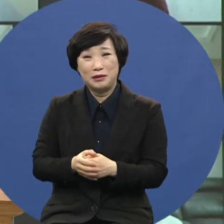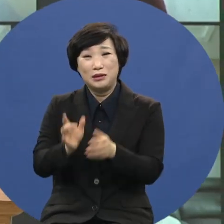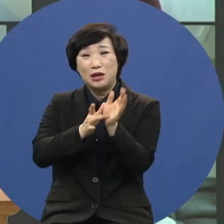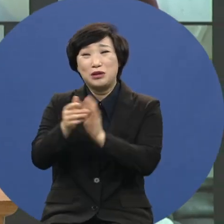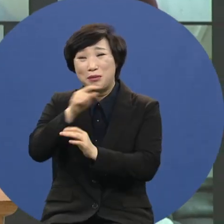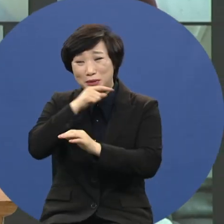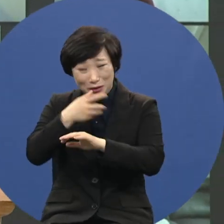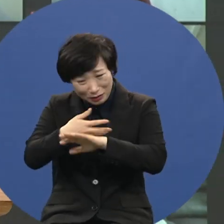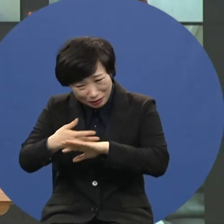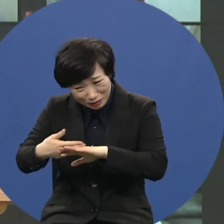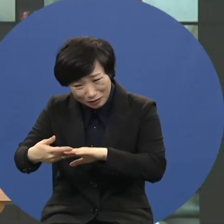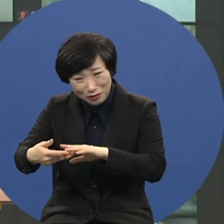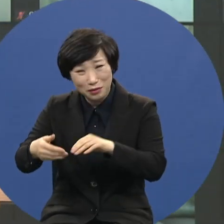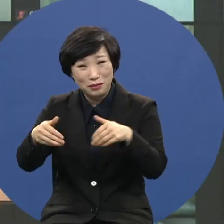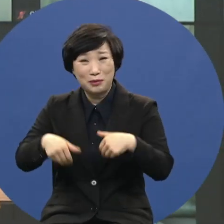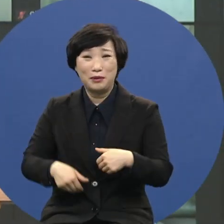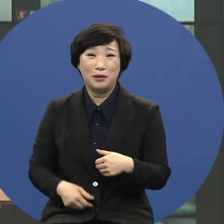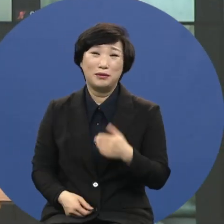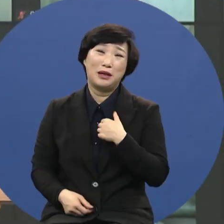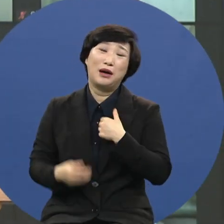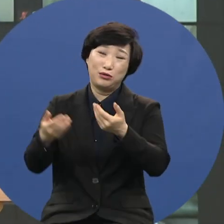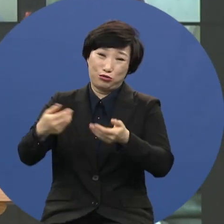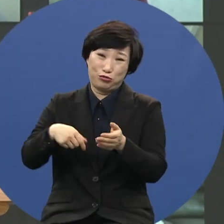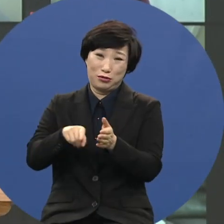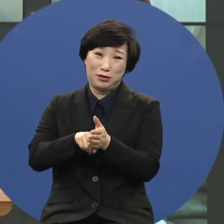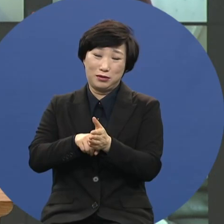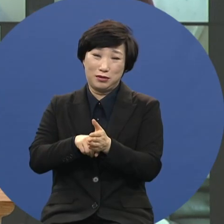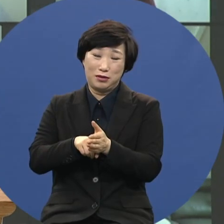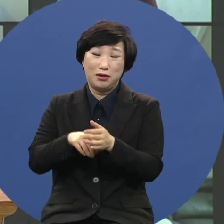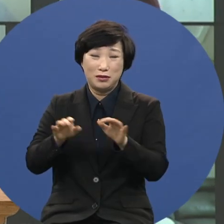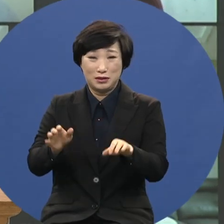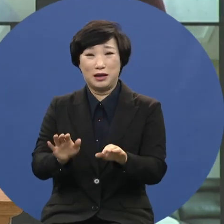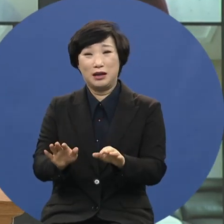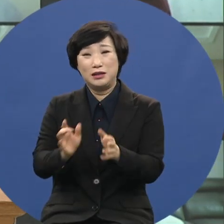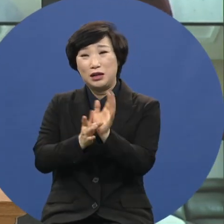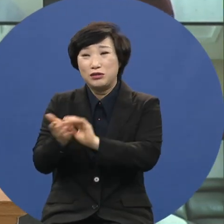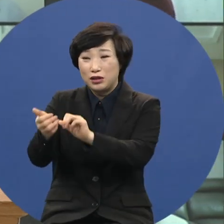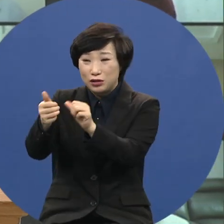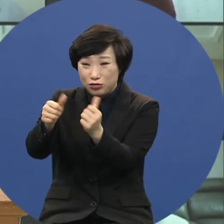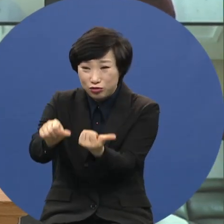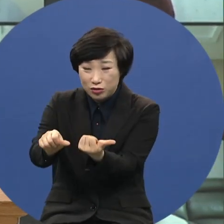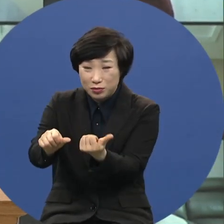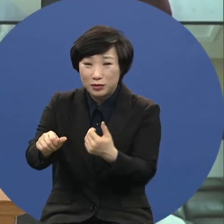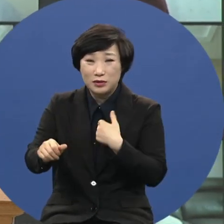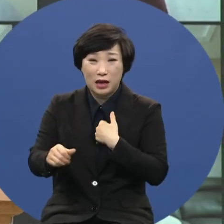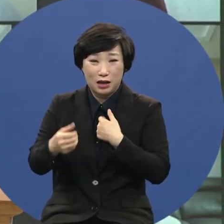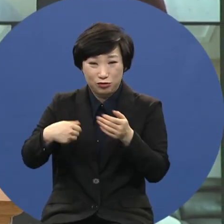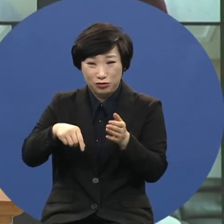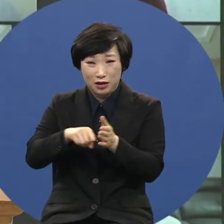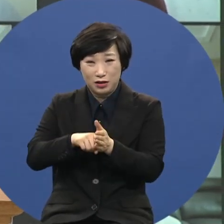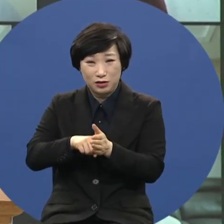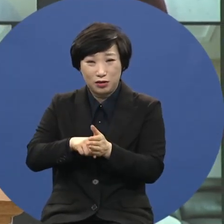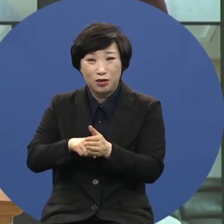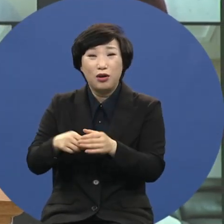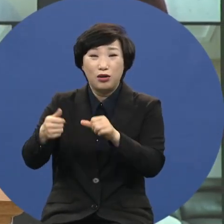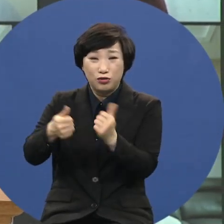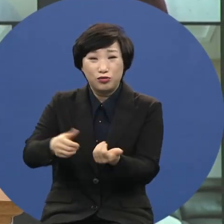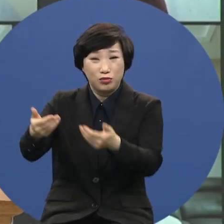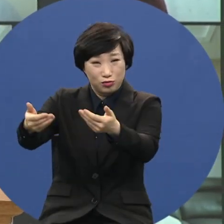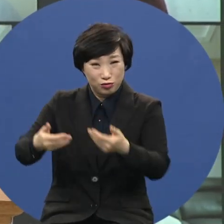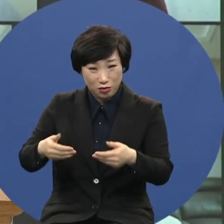자기 피를 쏟아야 되잖아. 자기 죽음을 우리를 향해서 토해 내놔야